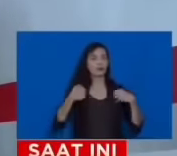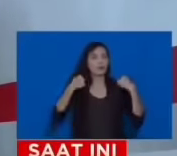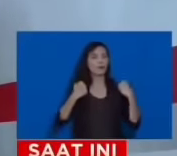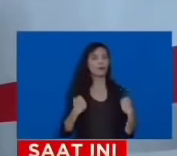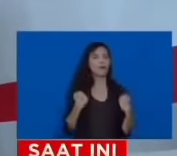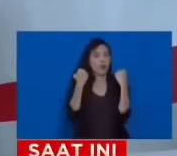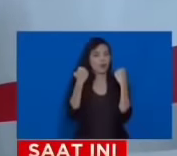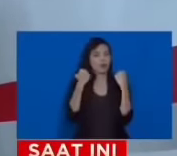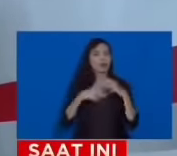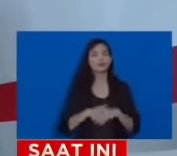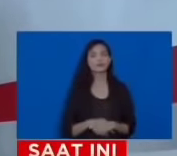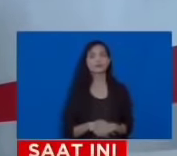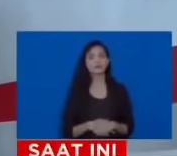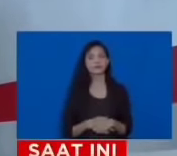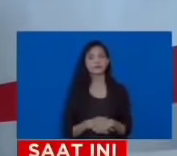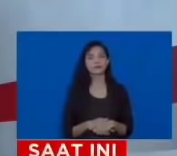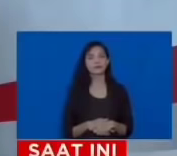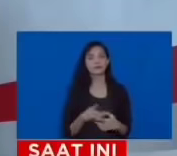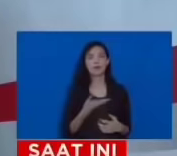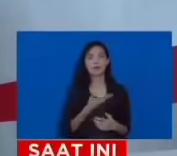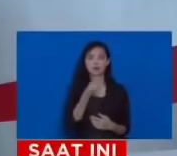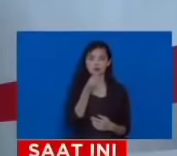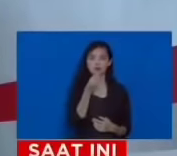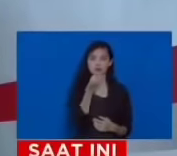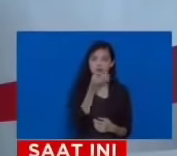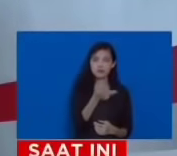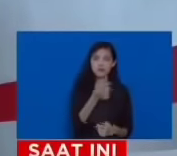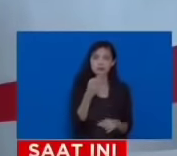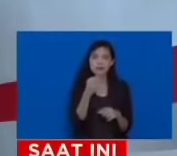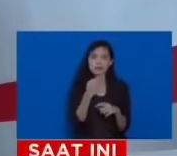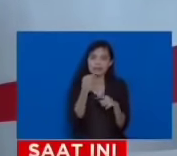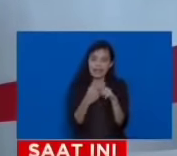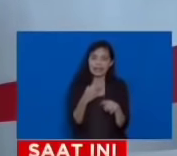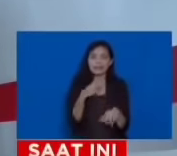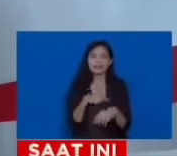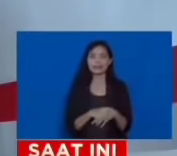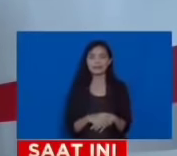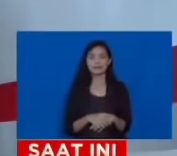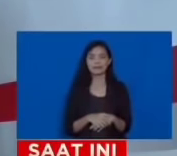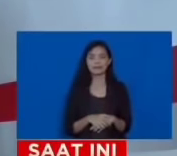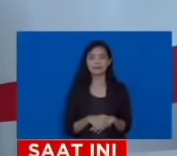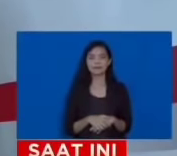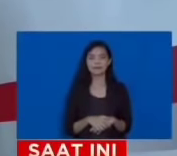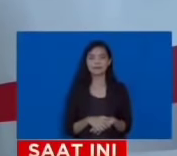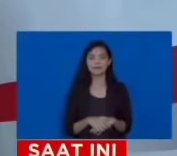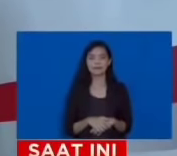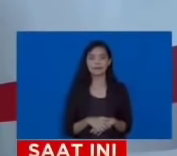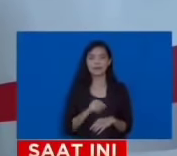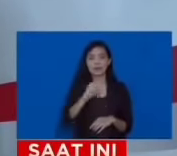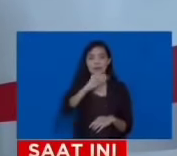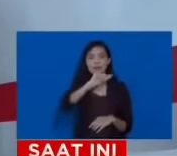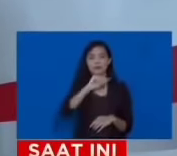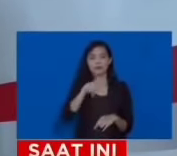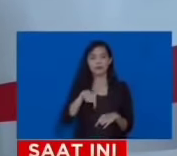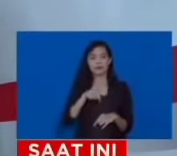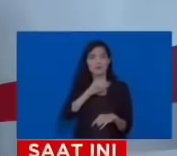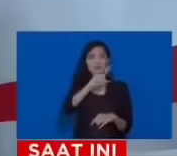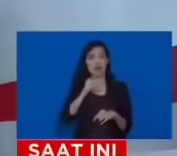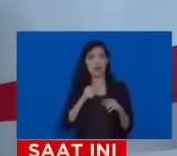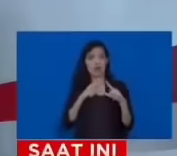Saya ingatkan sekali lagi kepada saudara-saudara sekalian, pada bulan-bulan